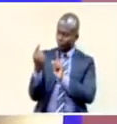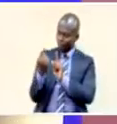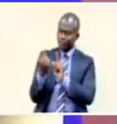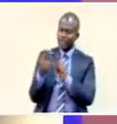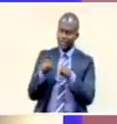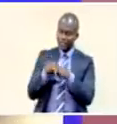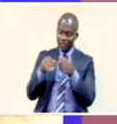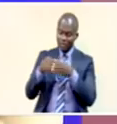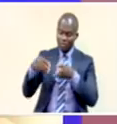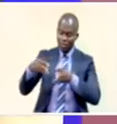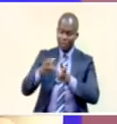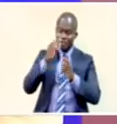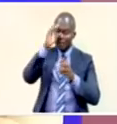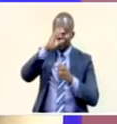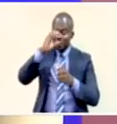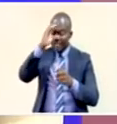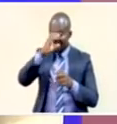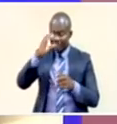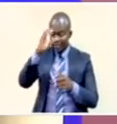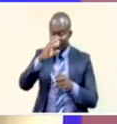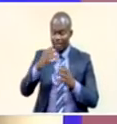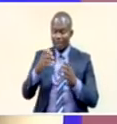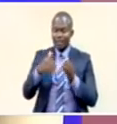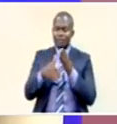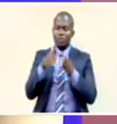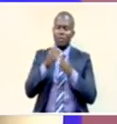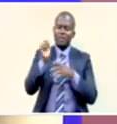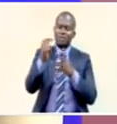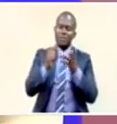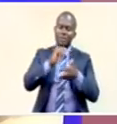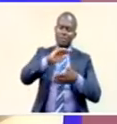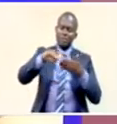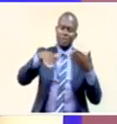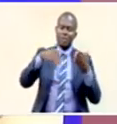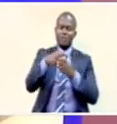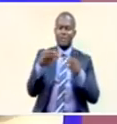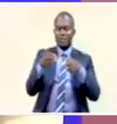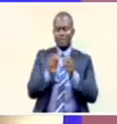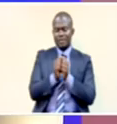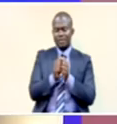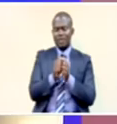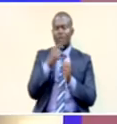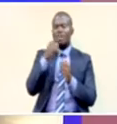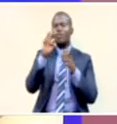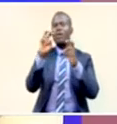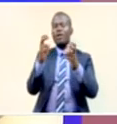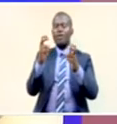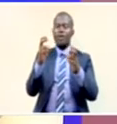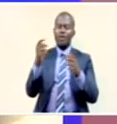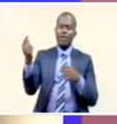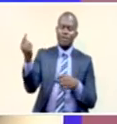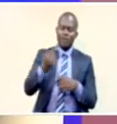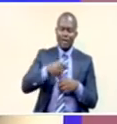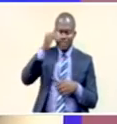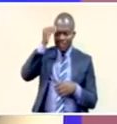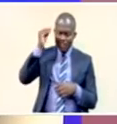nabyo ni muri iyo nzira yo gushakisha twubakira kuri ibyo bindi byagiye kuvuga rero ngo yahaje